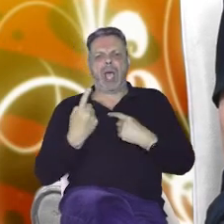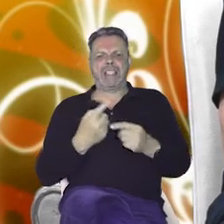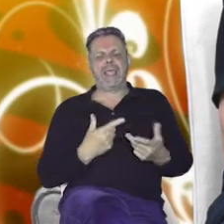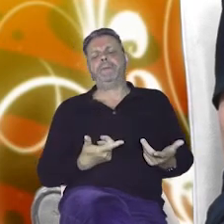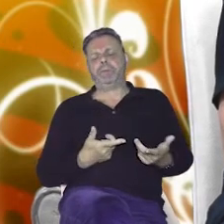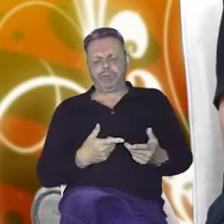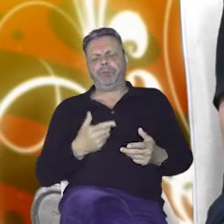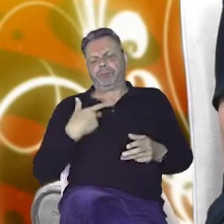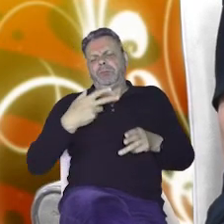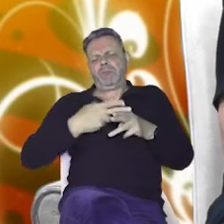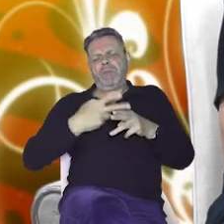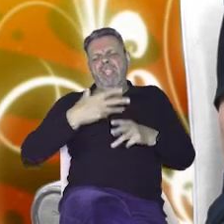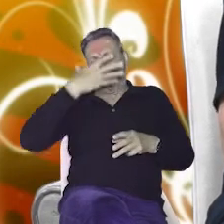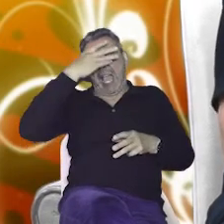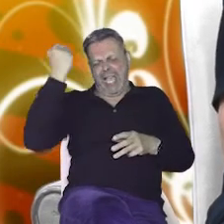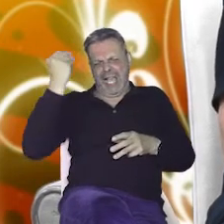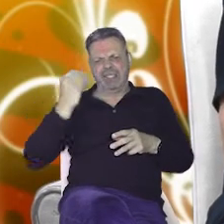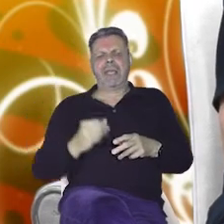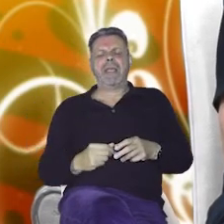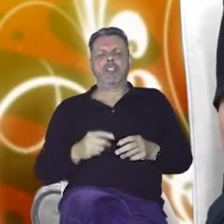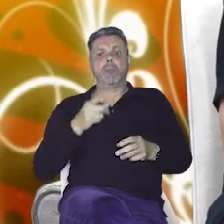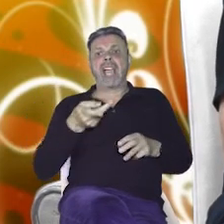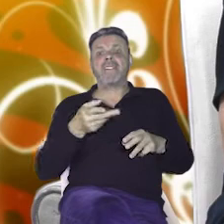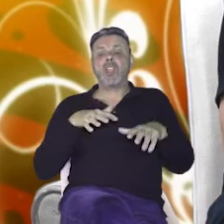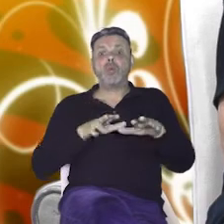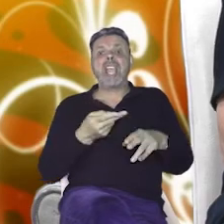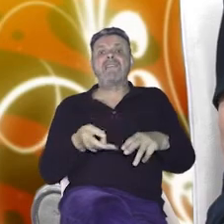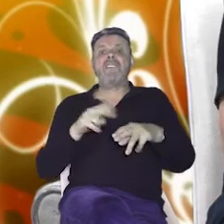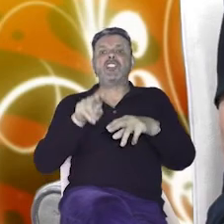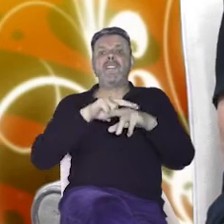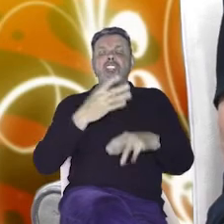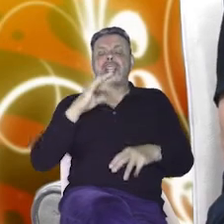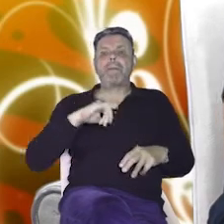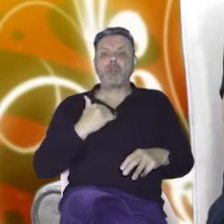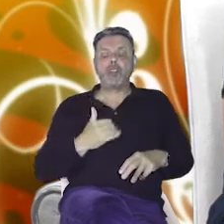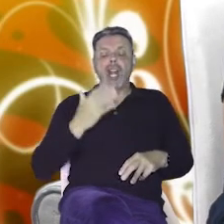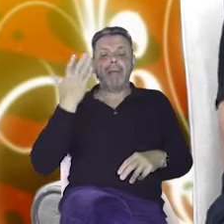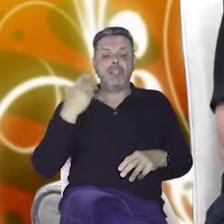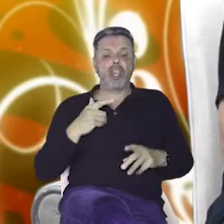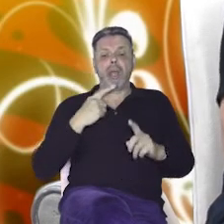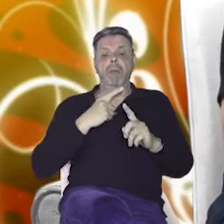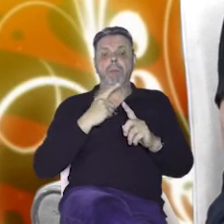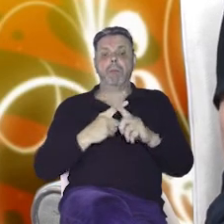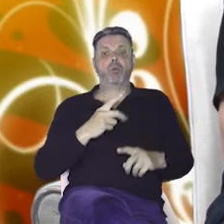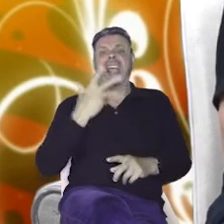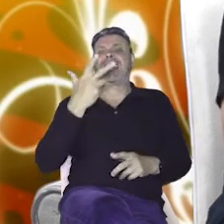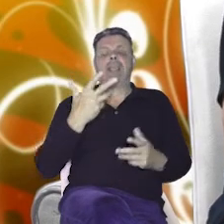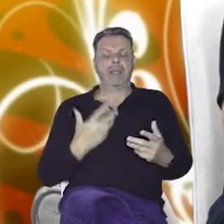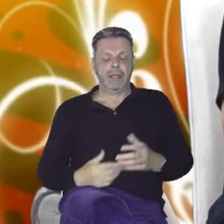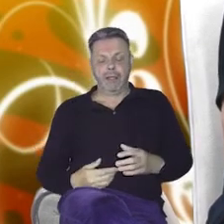Alzheimerovom demencijom, takvih ljudi je sve više. I za 5 godina će ih biti koliko puta 3, koliko ih je